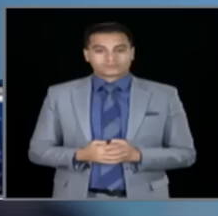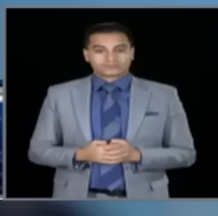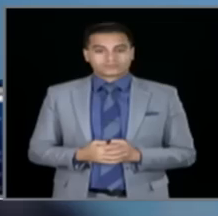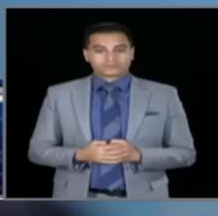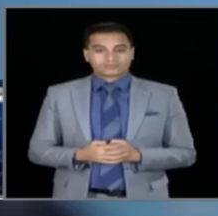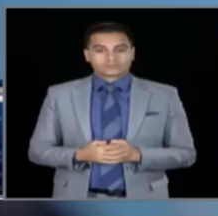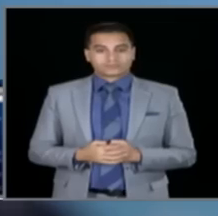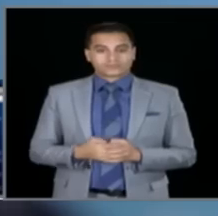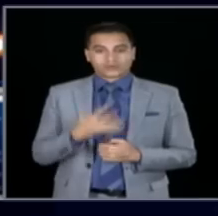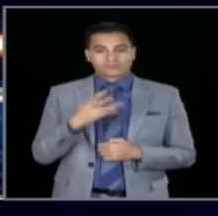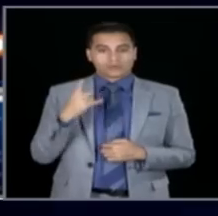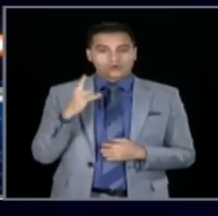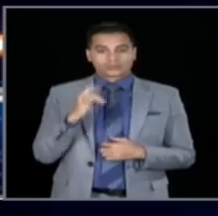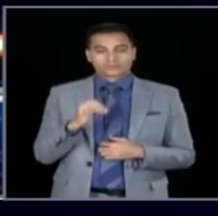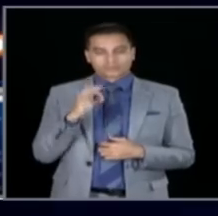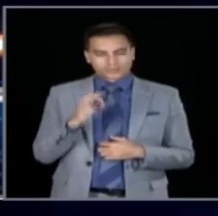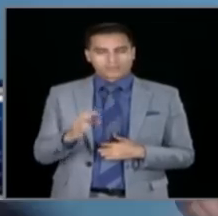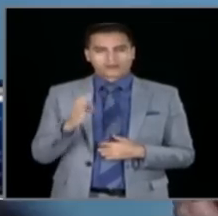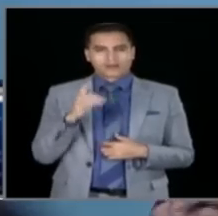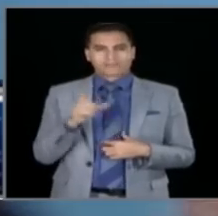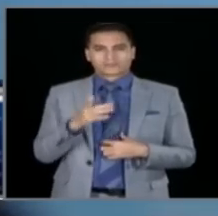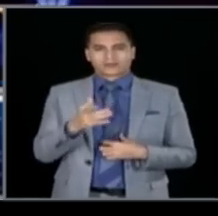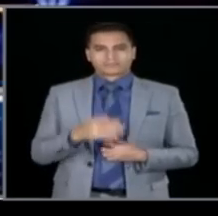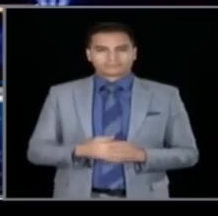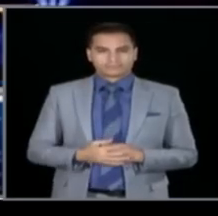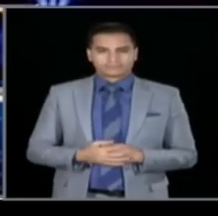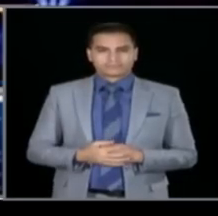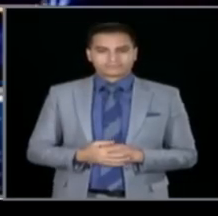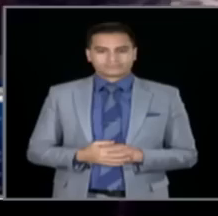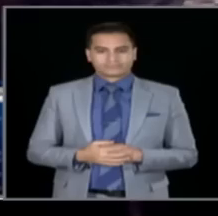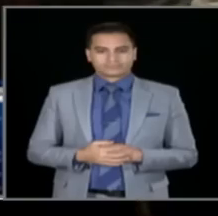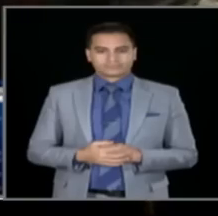إجابتك؟ 451. طبعا إجابة صحيحة.